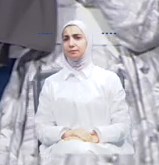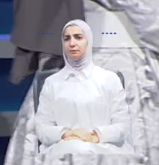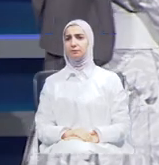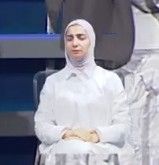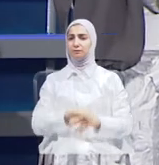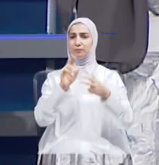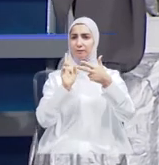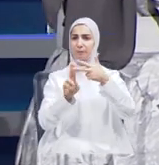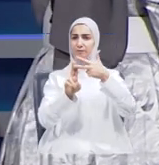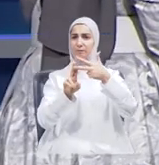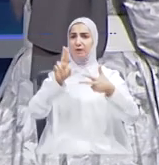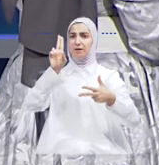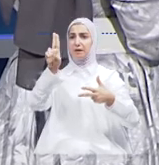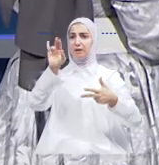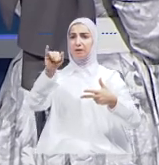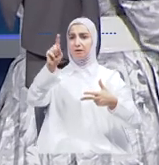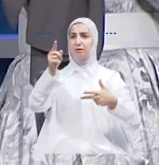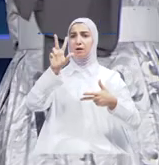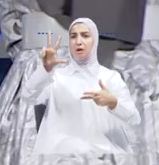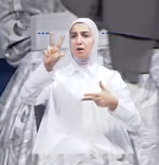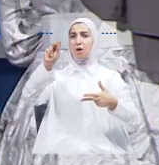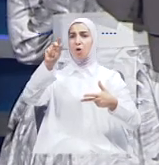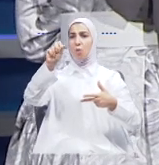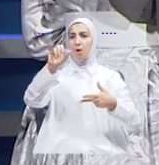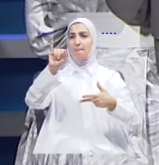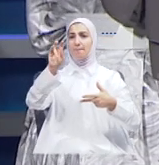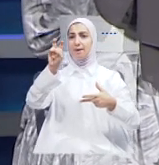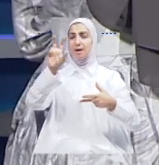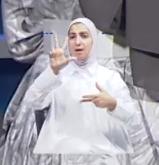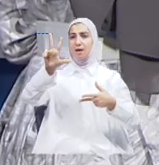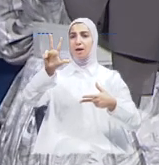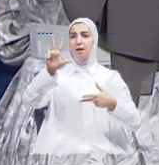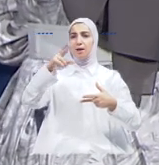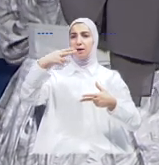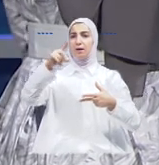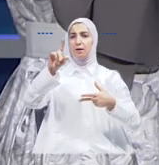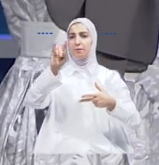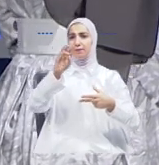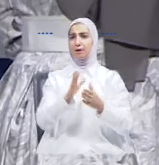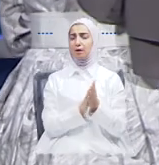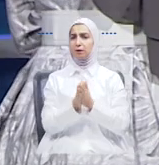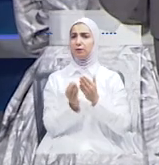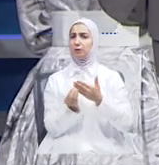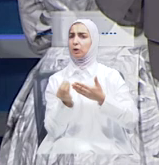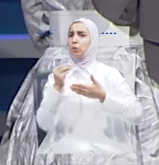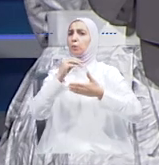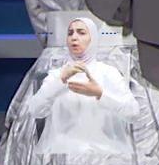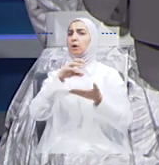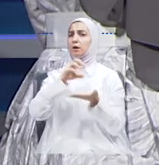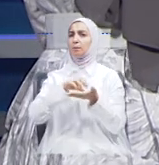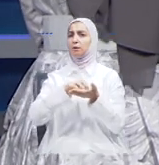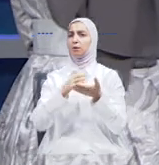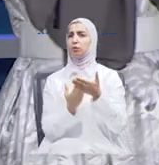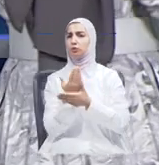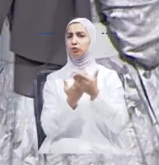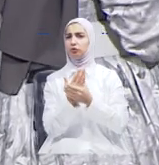تيار القومية العربية كان يسهم في تحديث الدولة وتعزيز قدراتها لدفع الأطماع